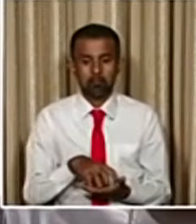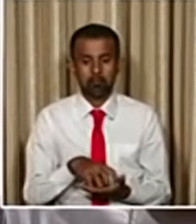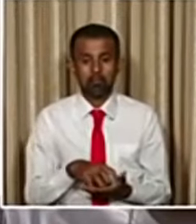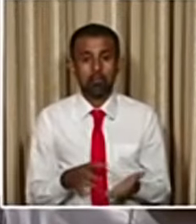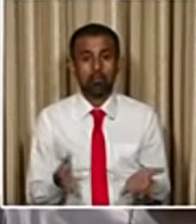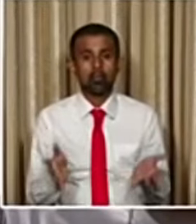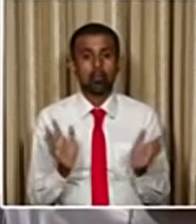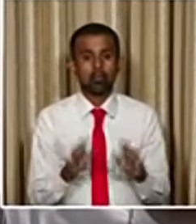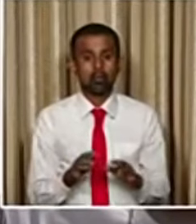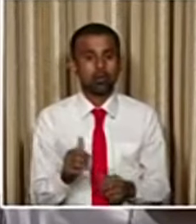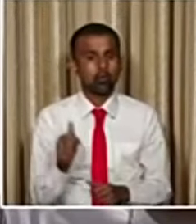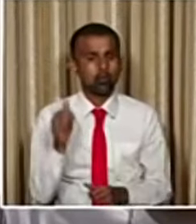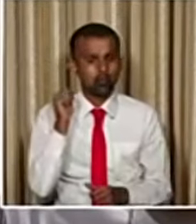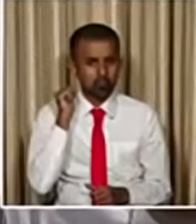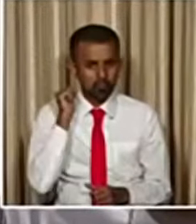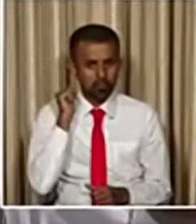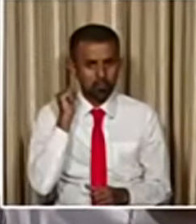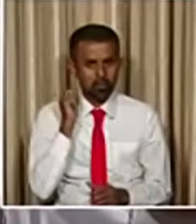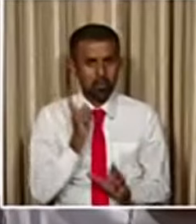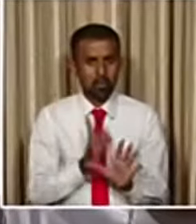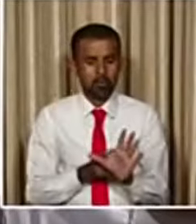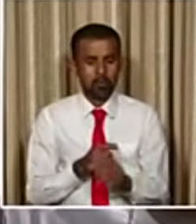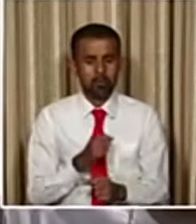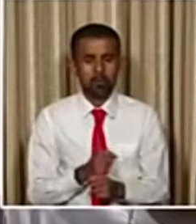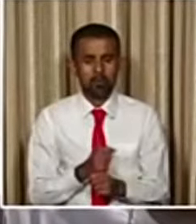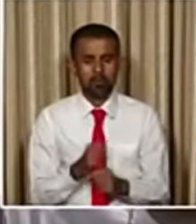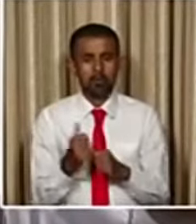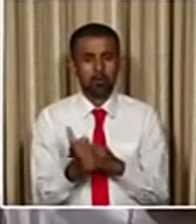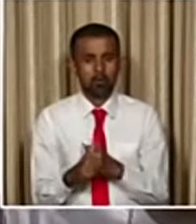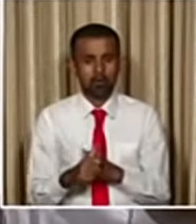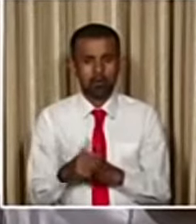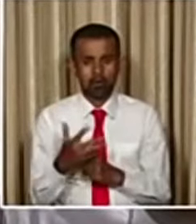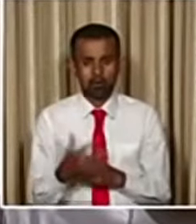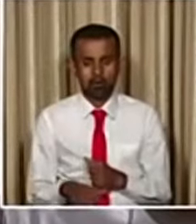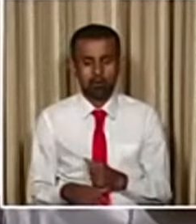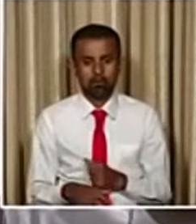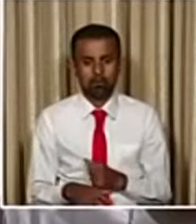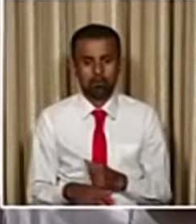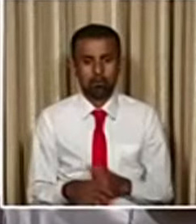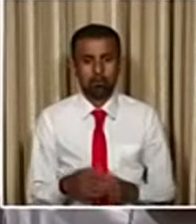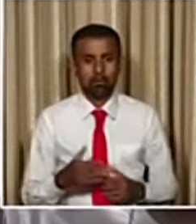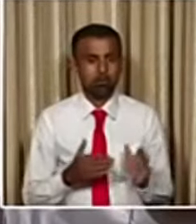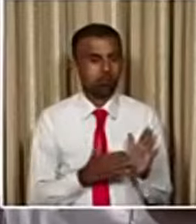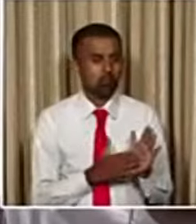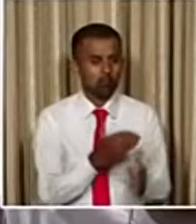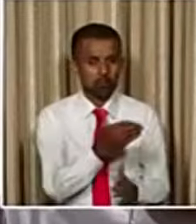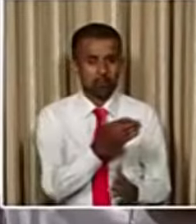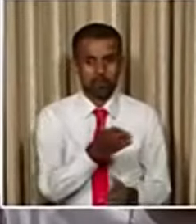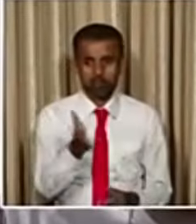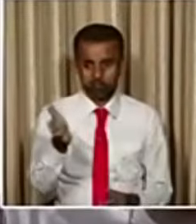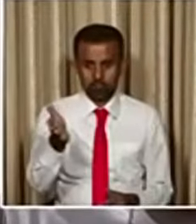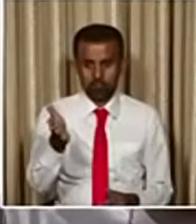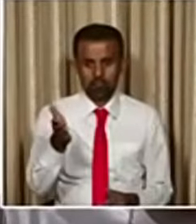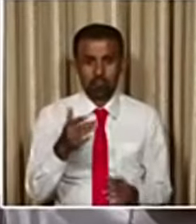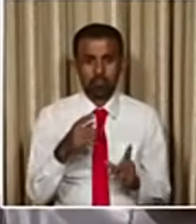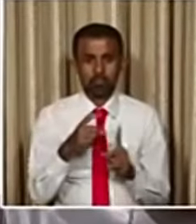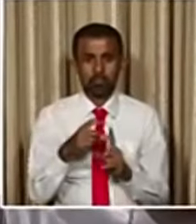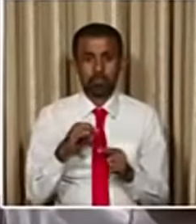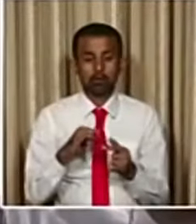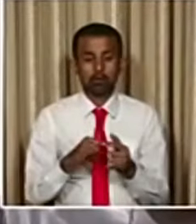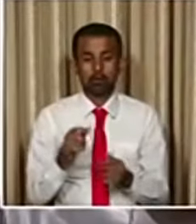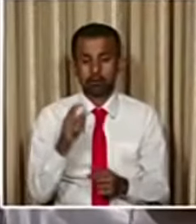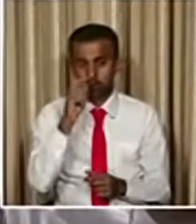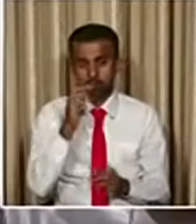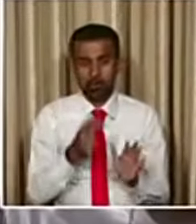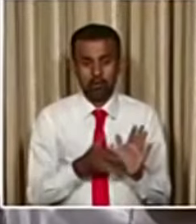සංකීර්ණ සංගණනාවක් පහුගිය කාලයේ පහුගිය හැමරජයක්ම මැදිහත් වෙලා හැදුනා. ඒක මෙතන හිටියා මහින්දානන්ද අලුත්ගමගේ හැමතිතුමා අතන ඉන්නවා. දයසිරි හැමතිතුමා